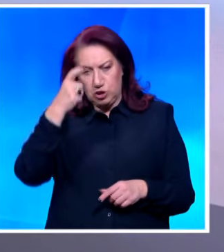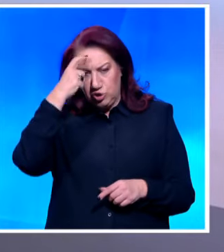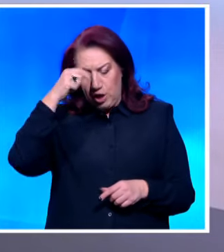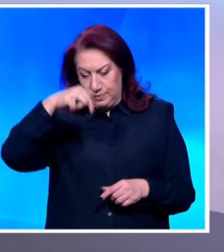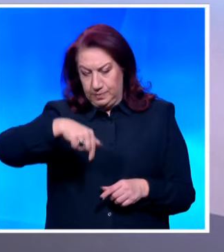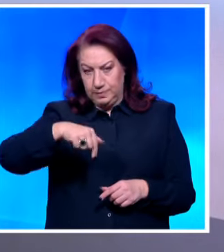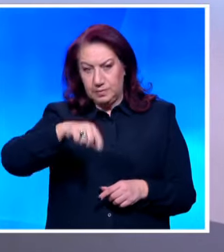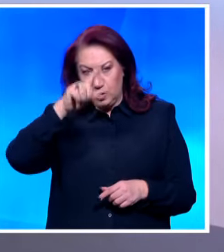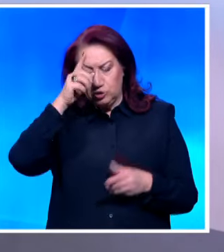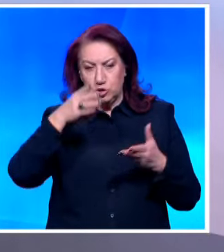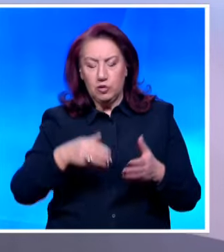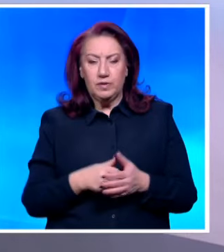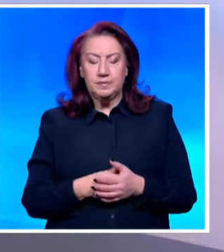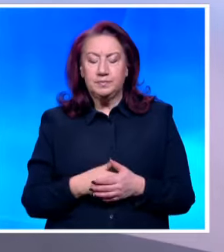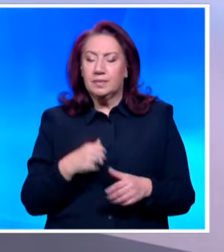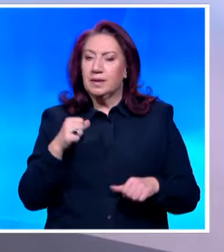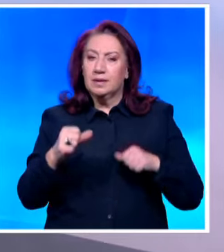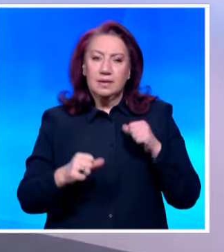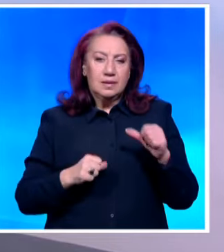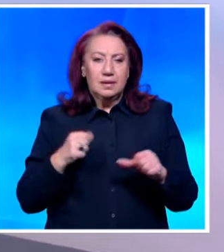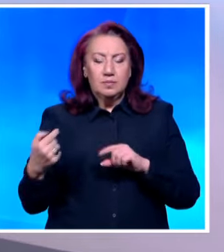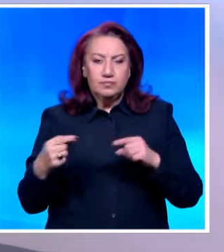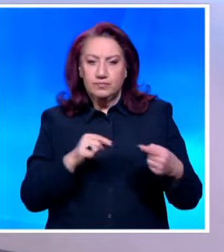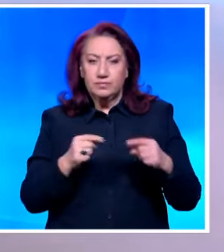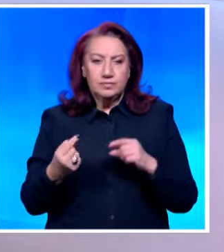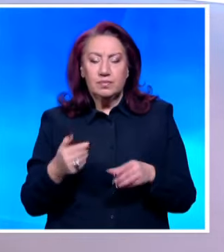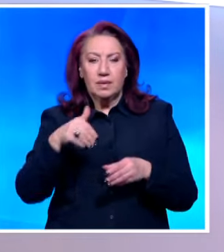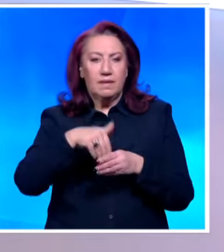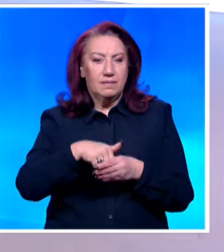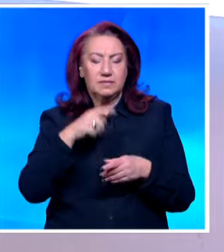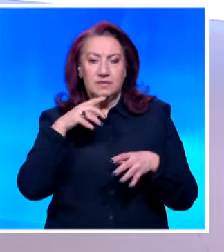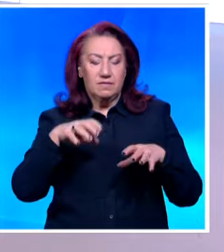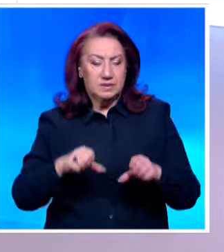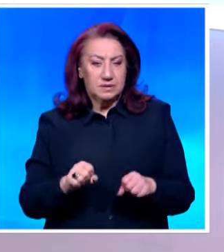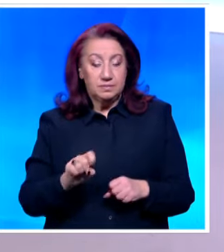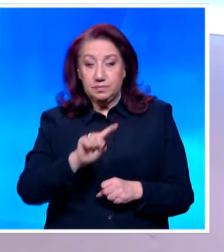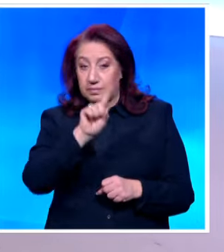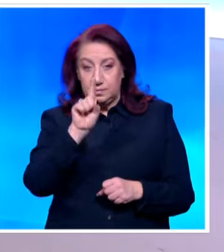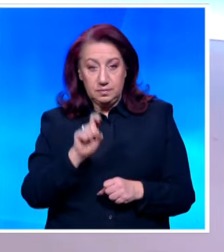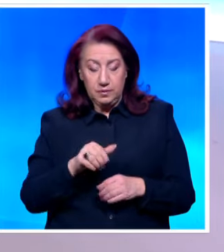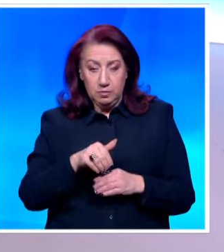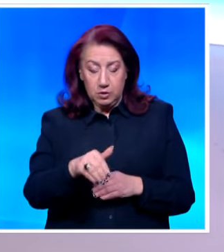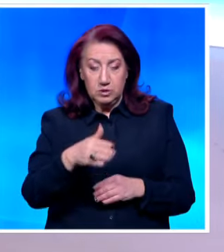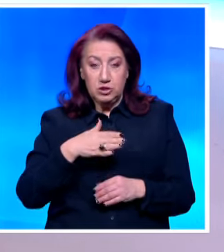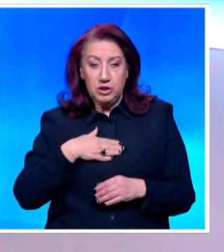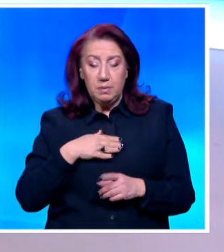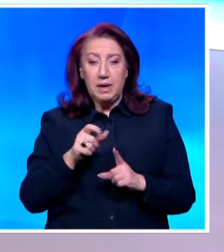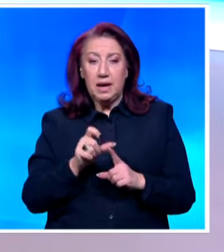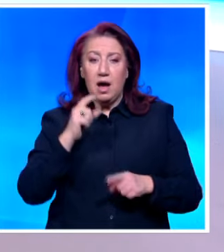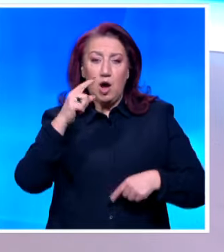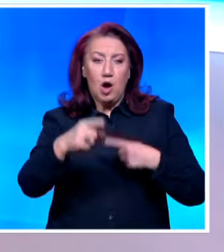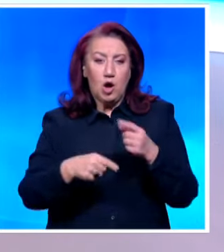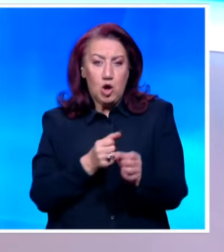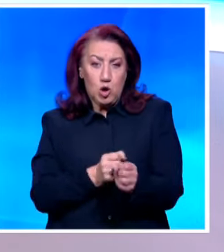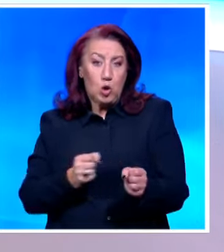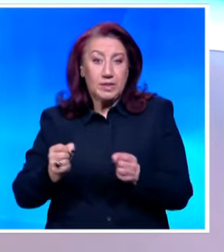високо напрежение и мощни турбуленции във властта и днес въпросът ще има ли ротация или нови избори и днес не получи своя отговор